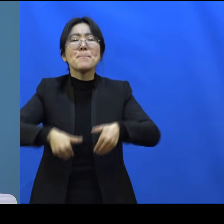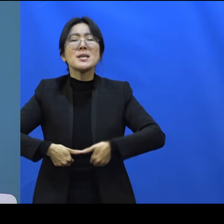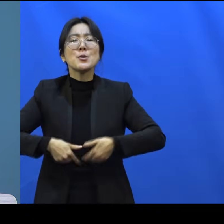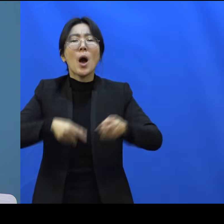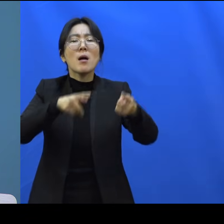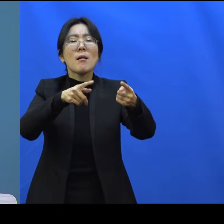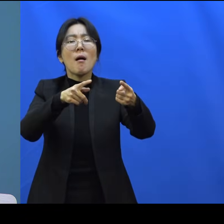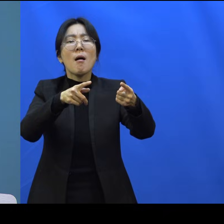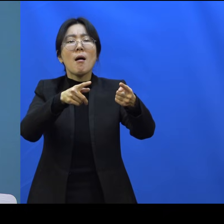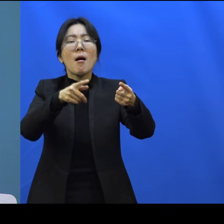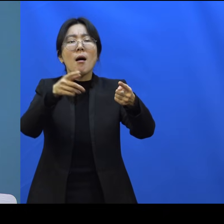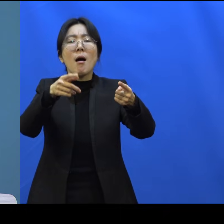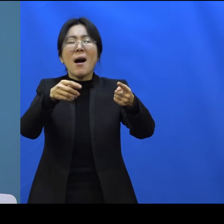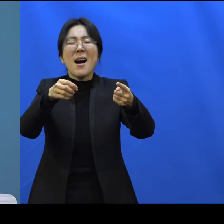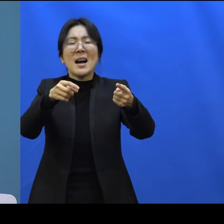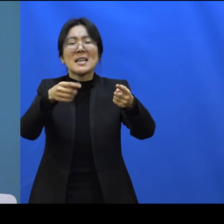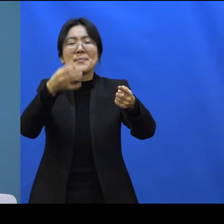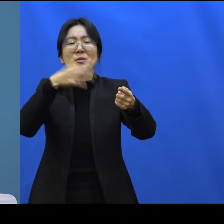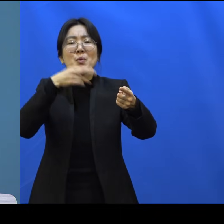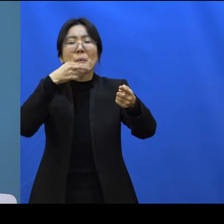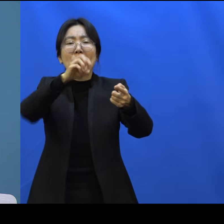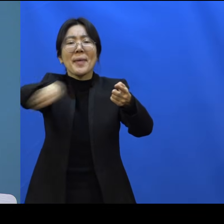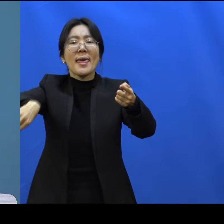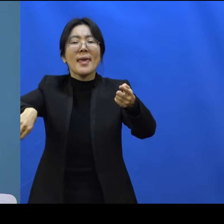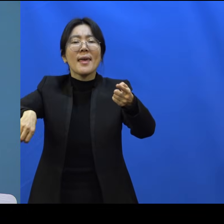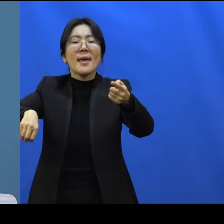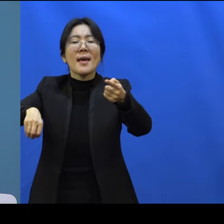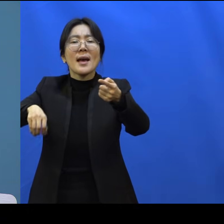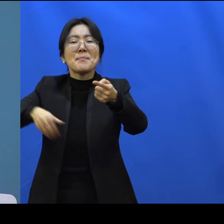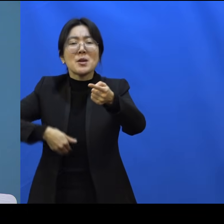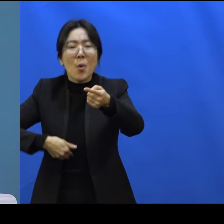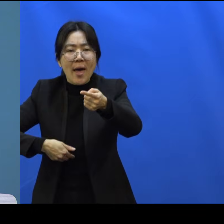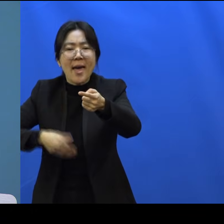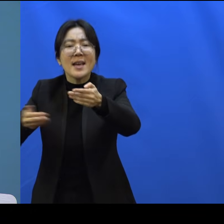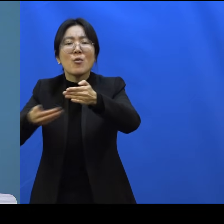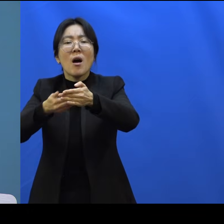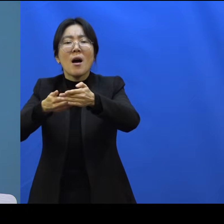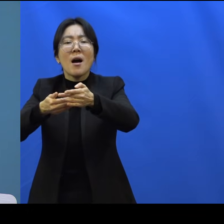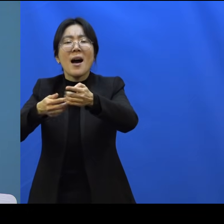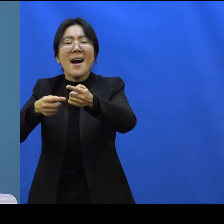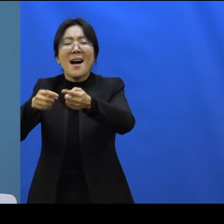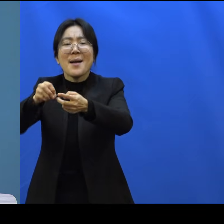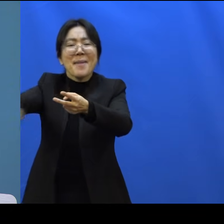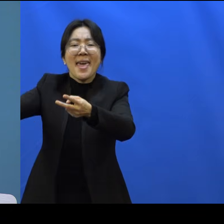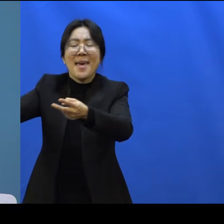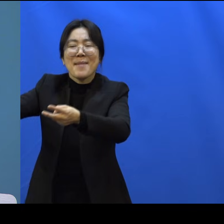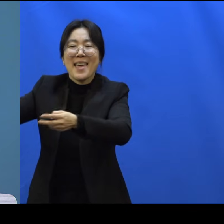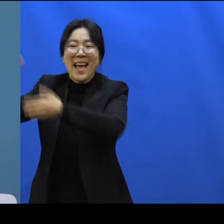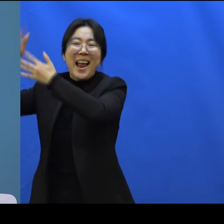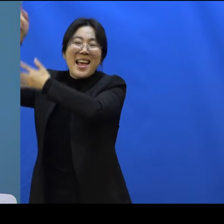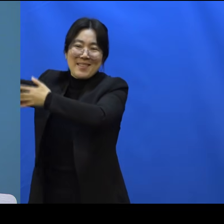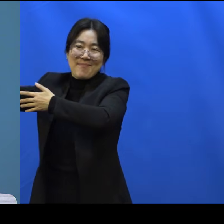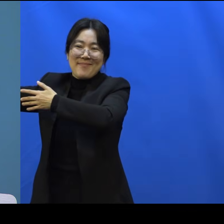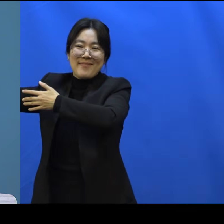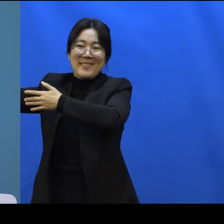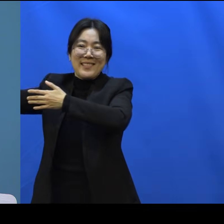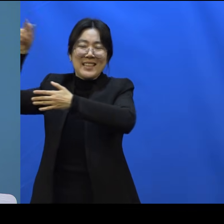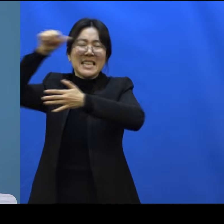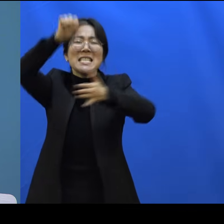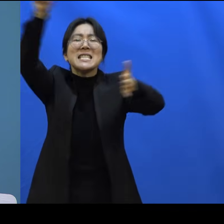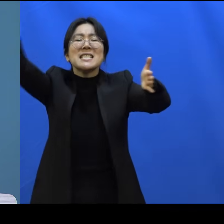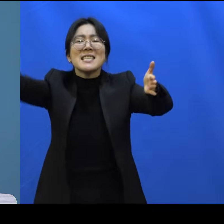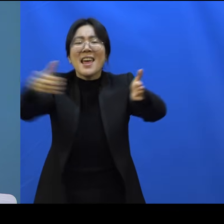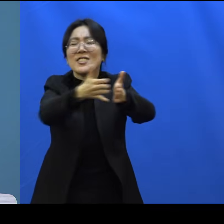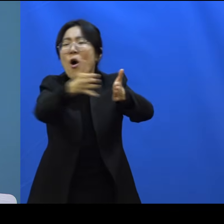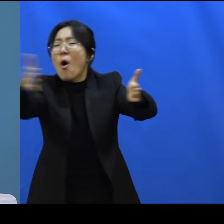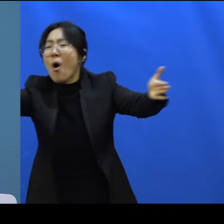그러니까 바울 인생 전체를 위한 응답은 지금 요 기도를 안 응답해 주는 거예요.